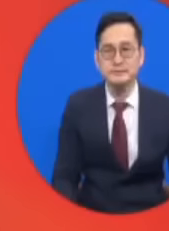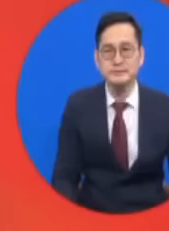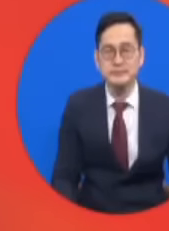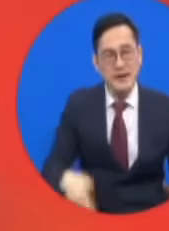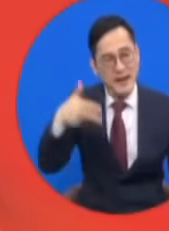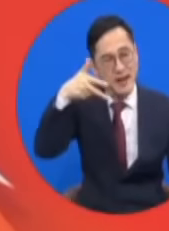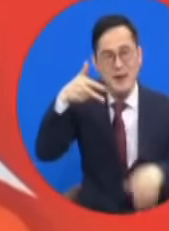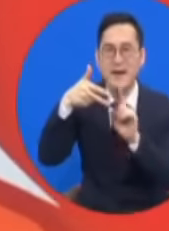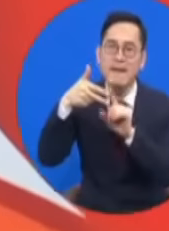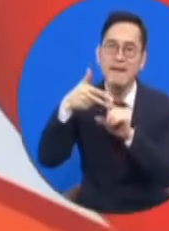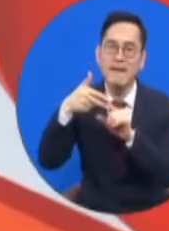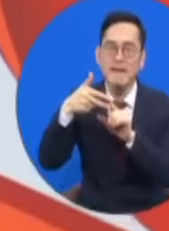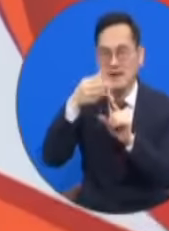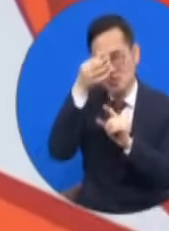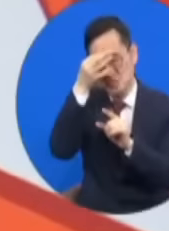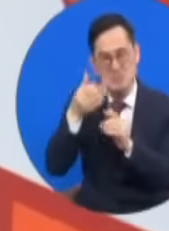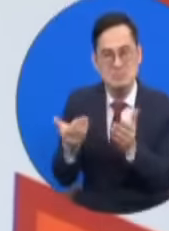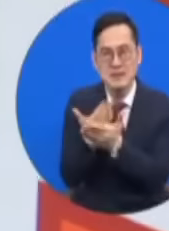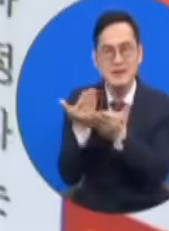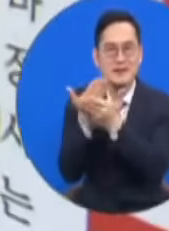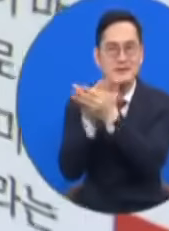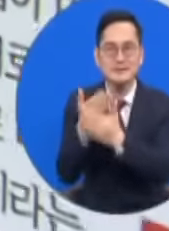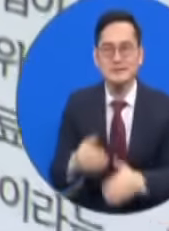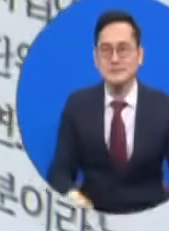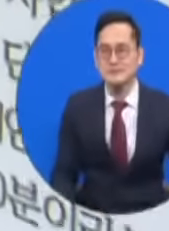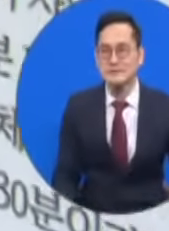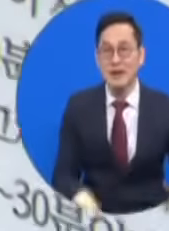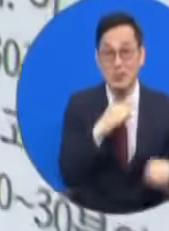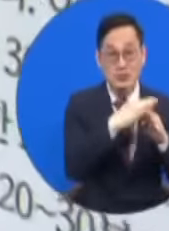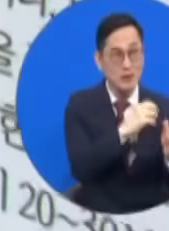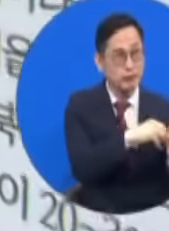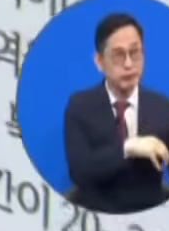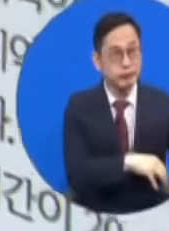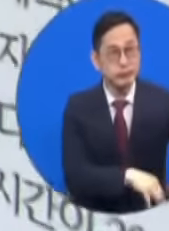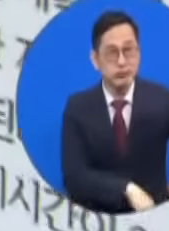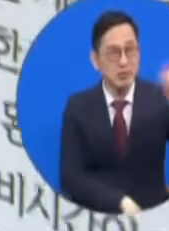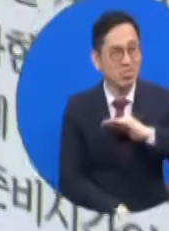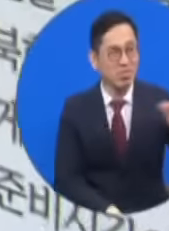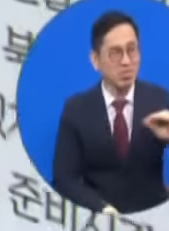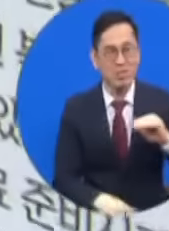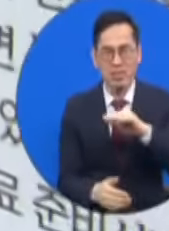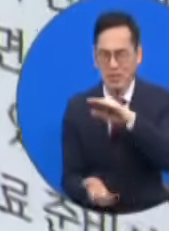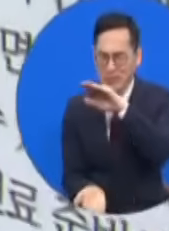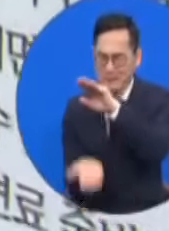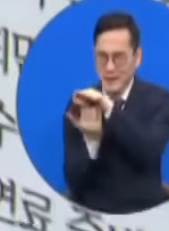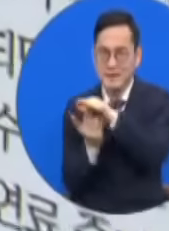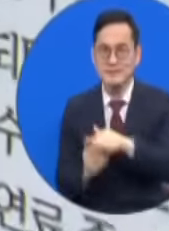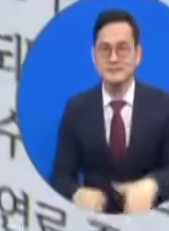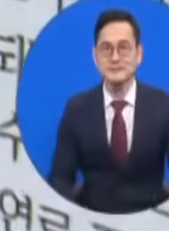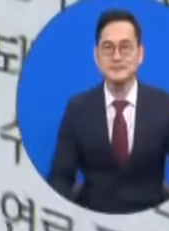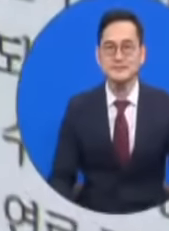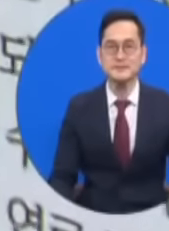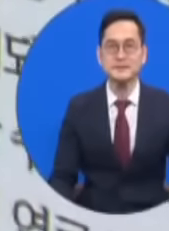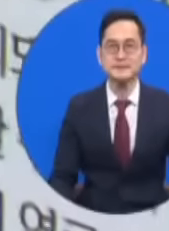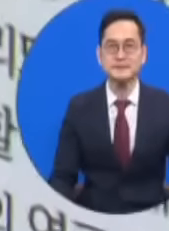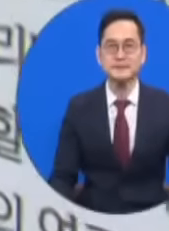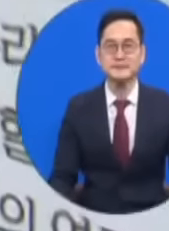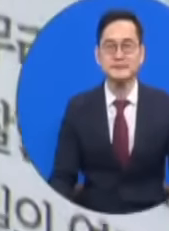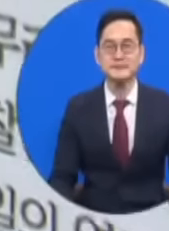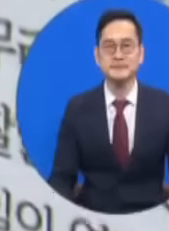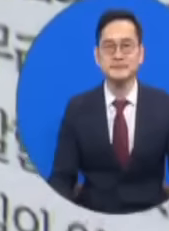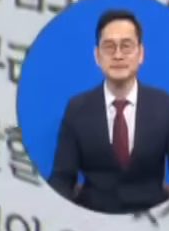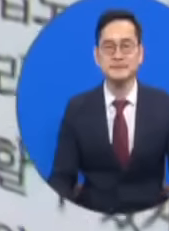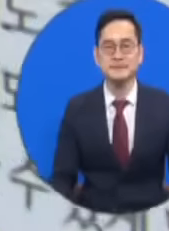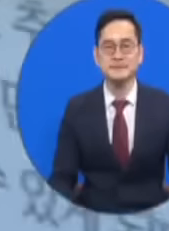북한이 쏘아올렸다라고 주장하는 정찰위성과는 차원과 격이 다른 우리 정찰위성 발사의 성공 소식이었습니다. 이어서